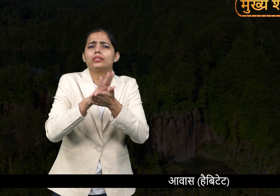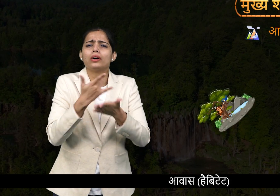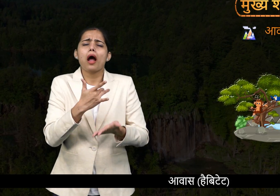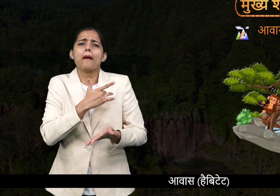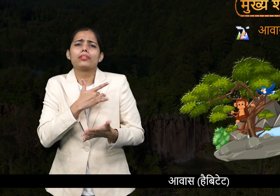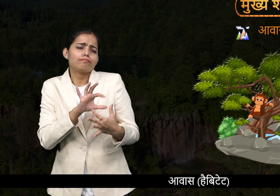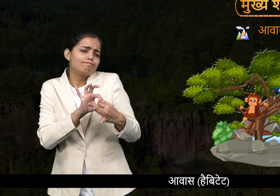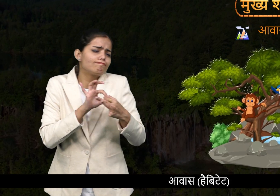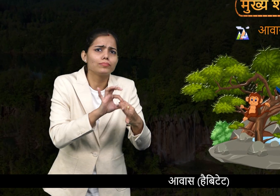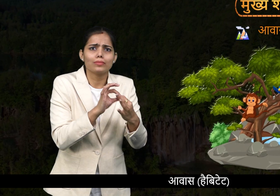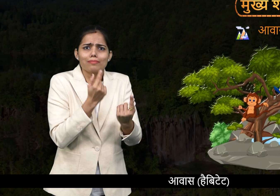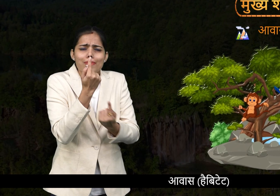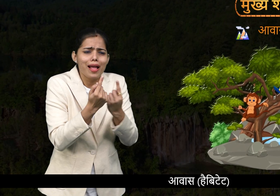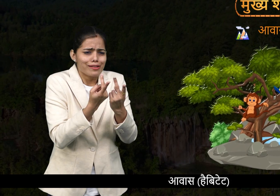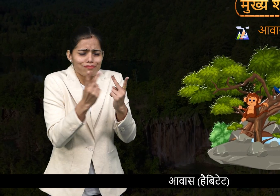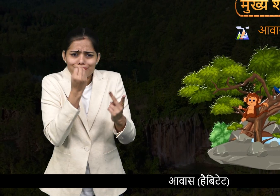आवास, हैबिटेट,